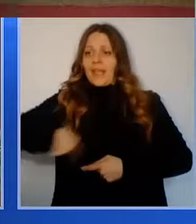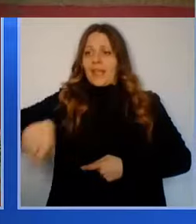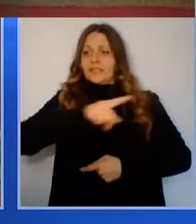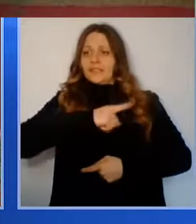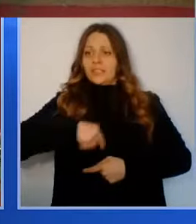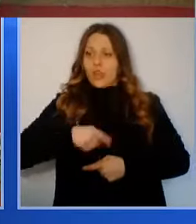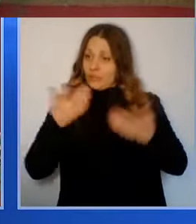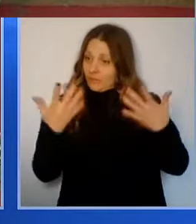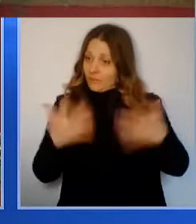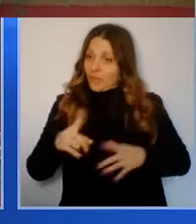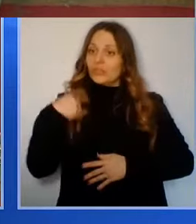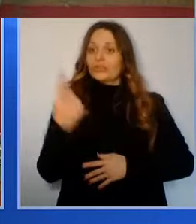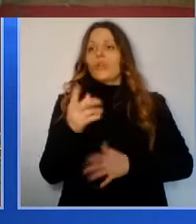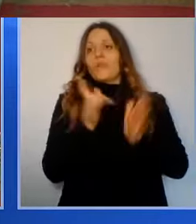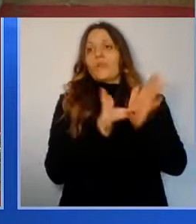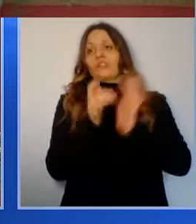Amen.